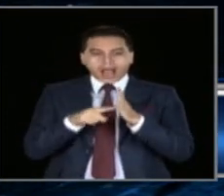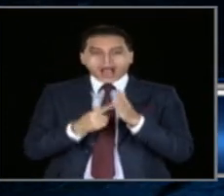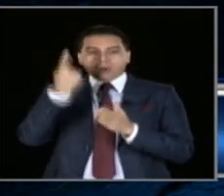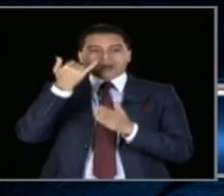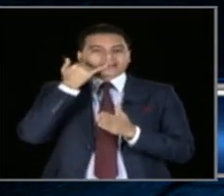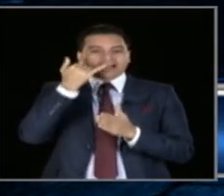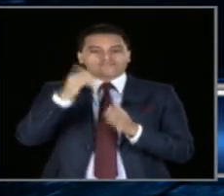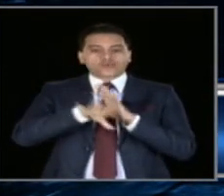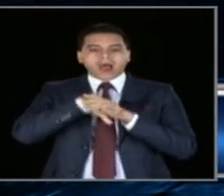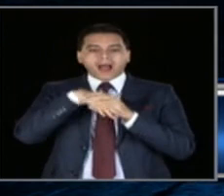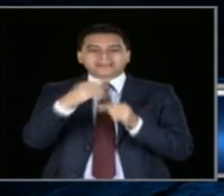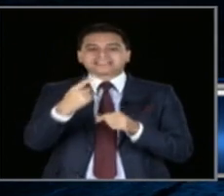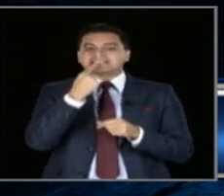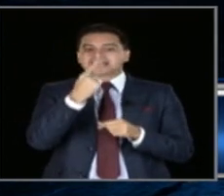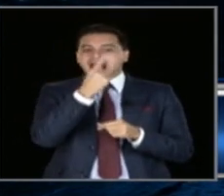1982، فما هي؟